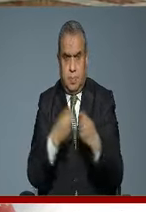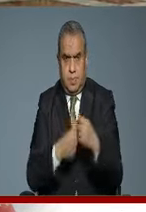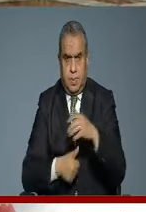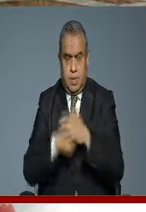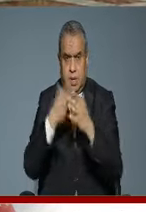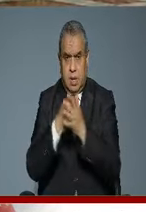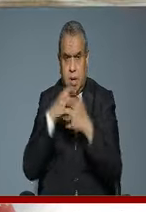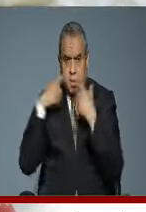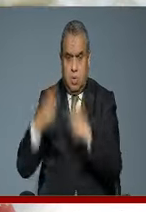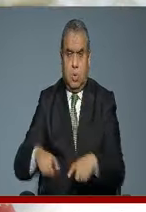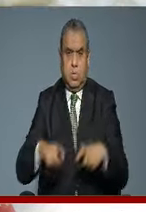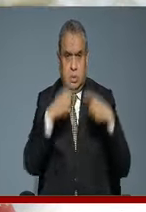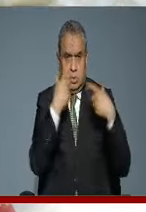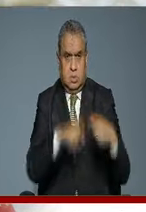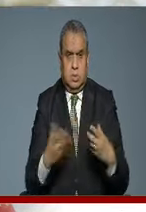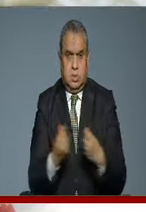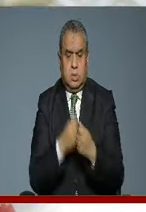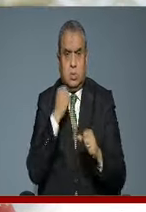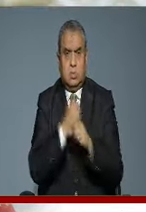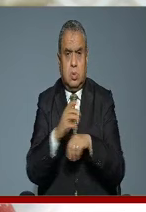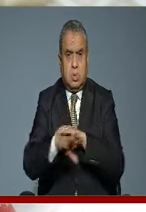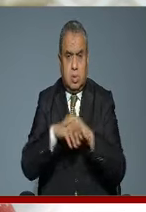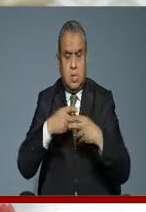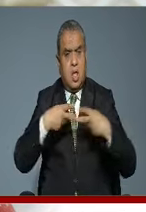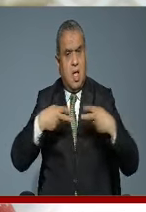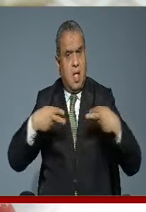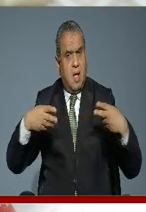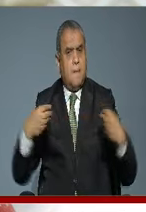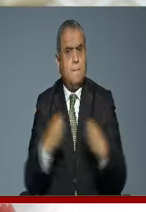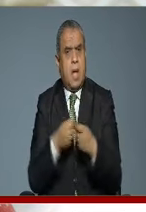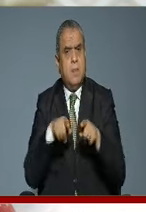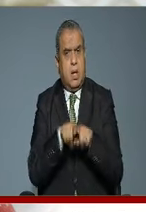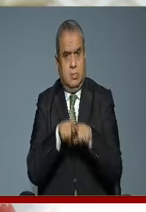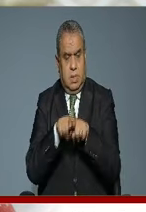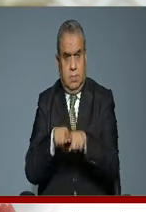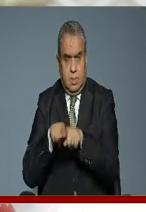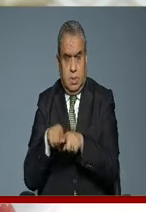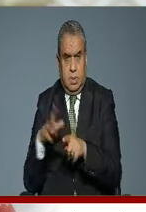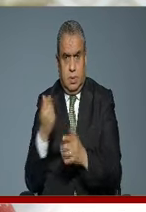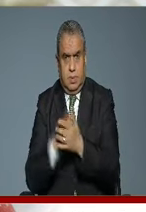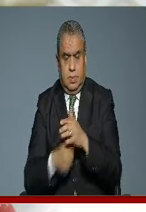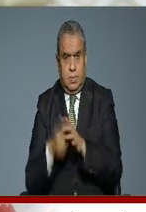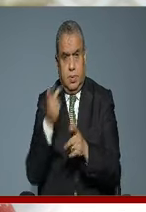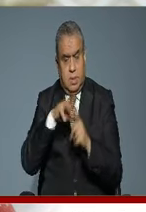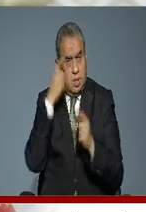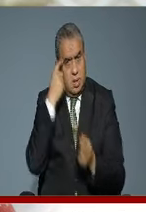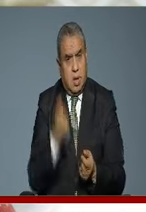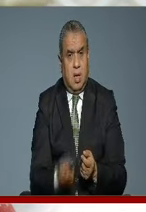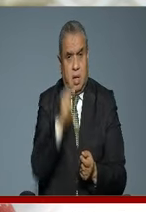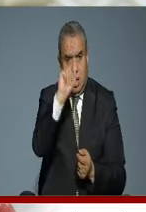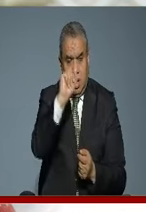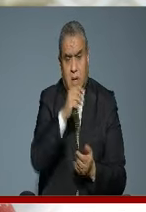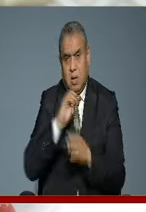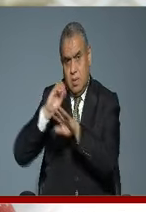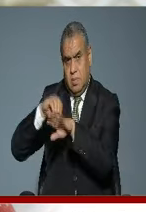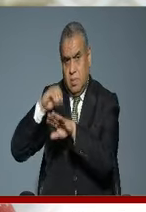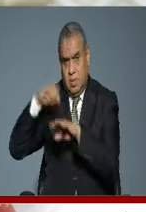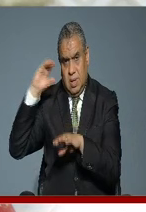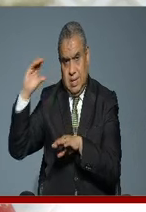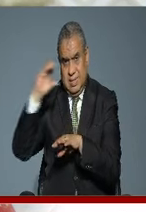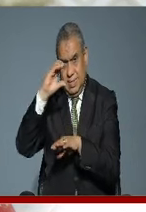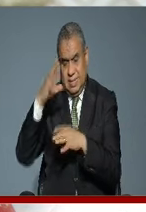الثنائي ويتوسع في المحافل المتعددة الأطراف. واقترحت لفخامة الرئيس أن نقوم بارتقاء